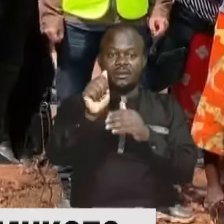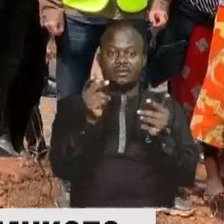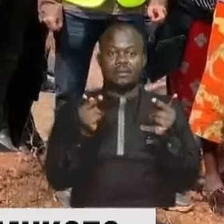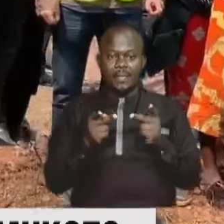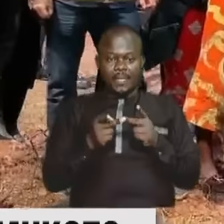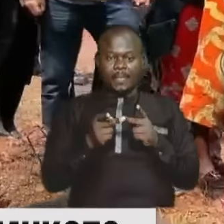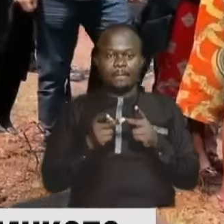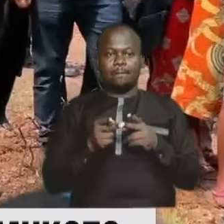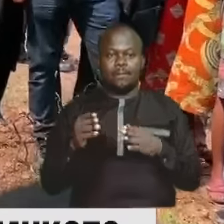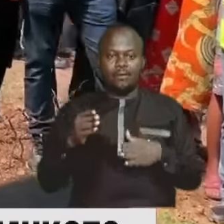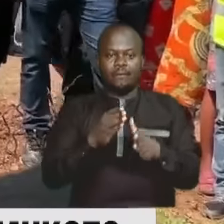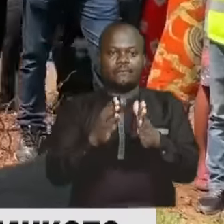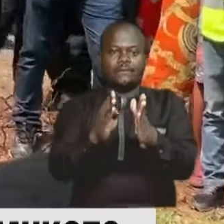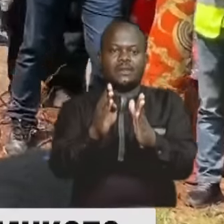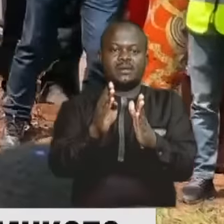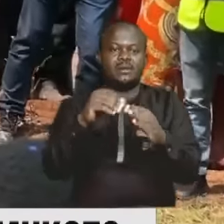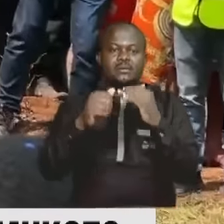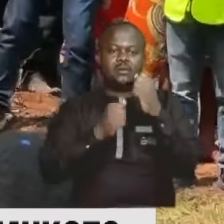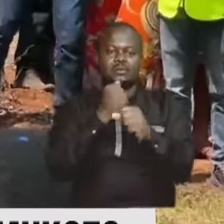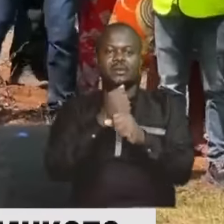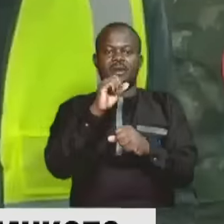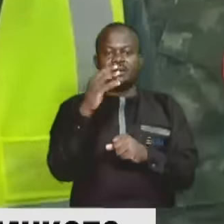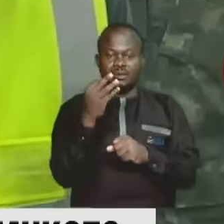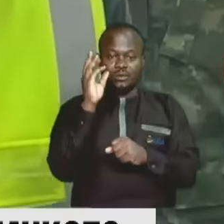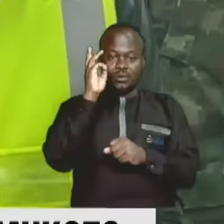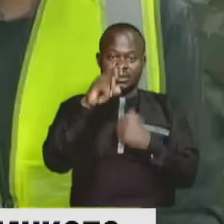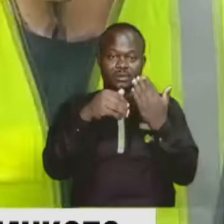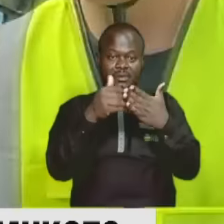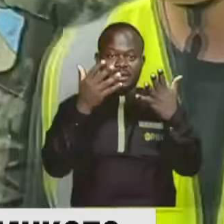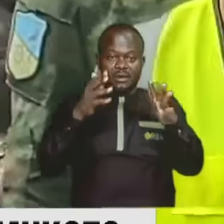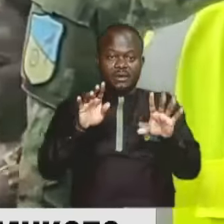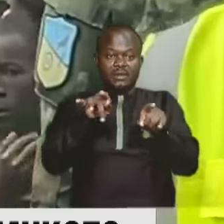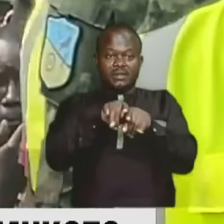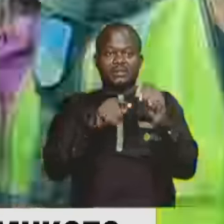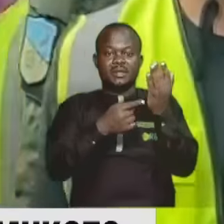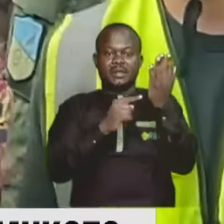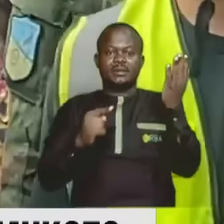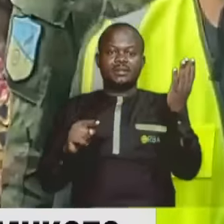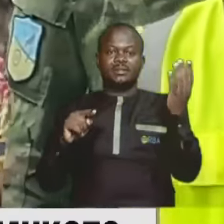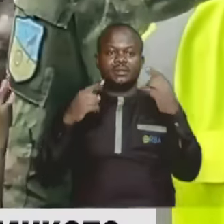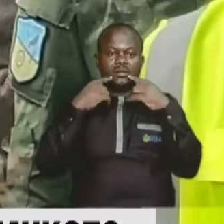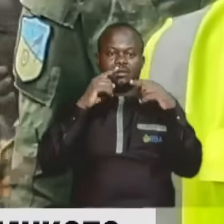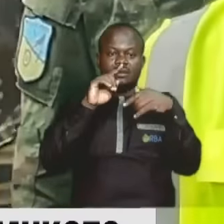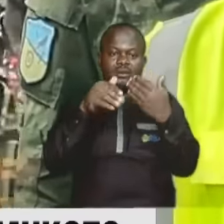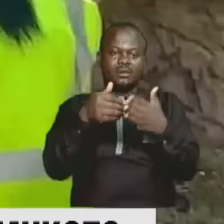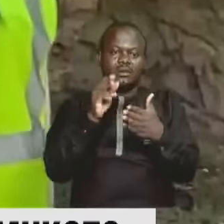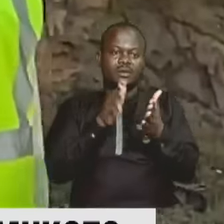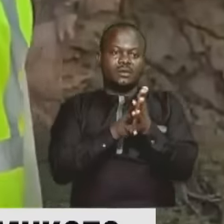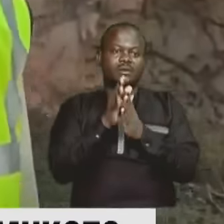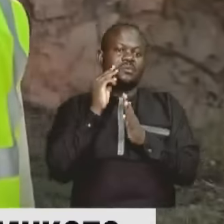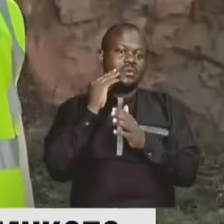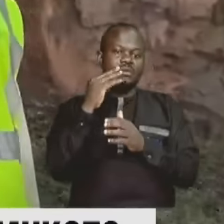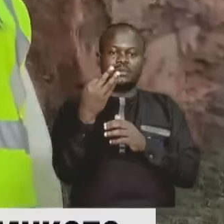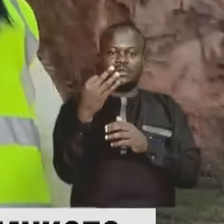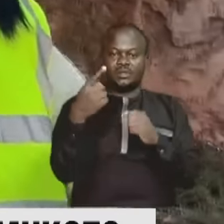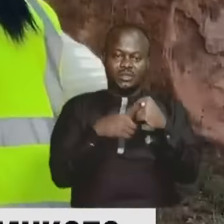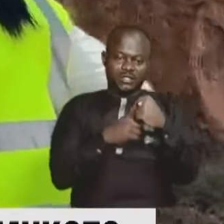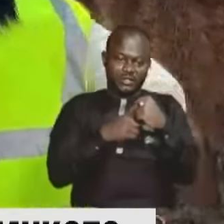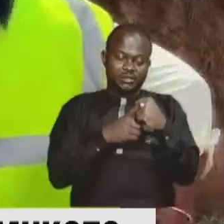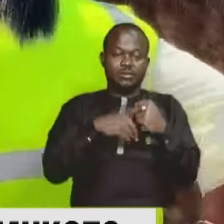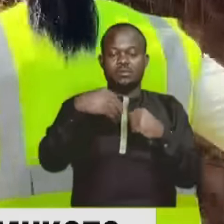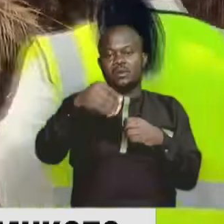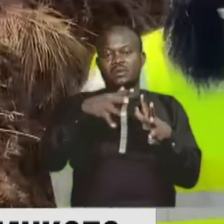umuhanda nyacyonga mukoto mu myaka 3 uzaba wuzuye nk'uko abatekinisiye babivuga uzatwara miliyoni 36 mu